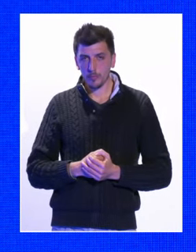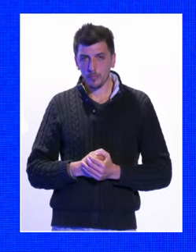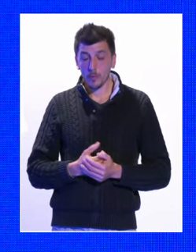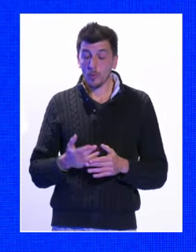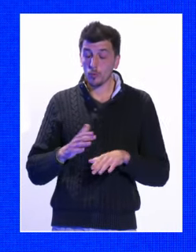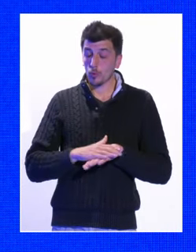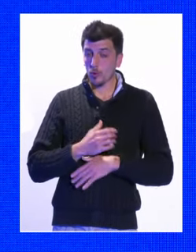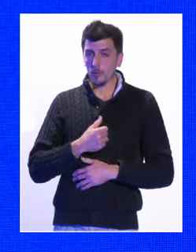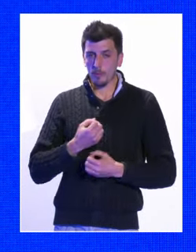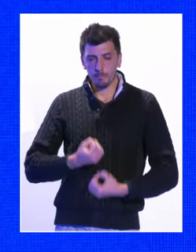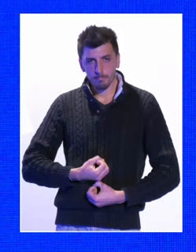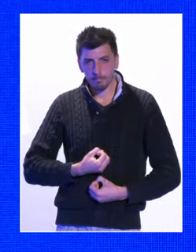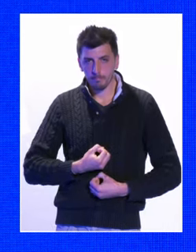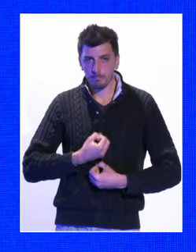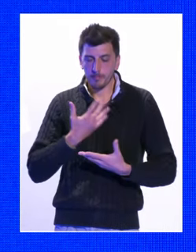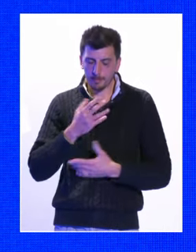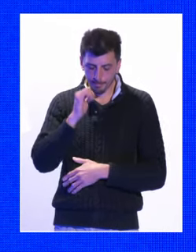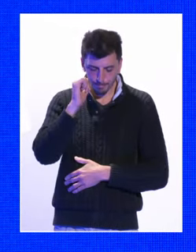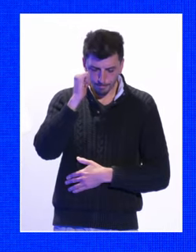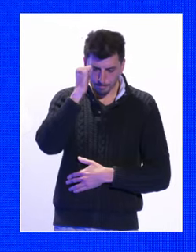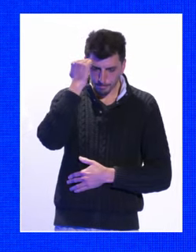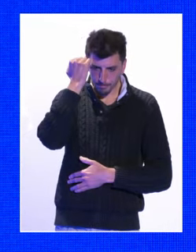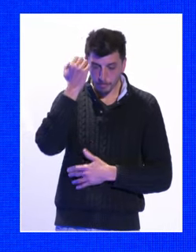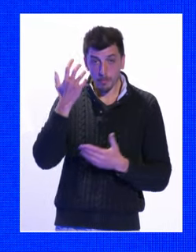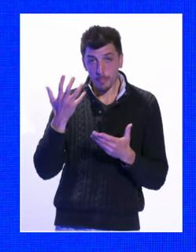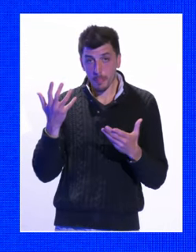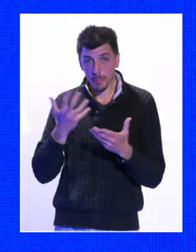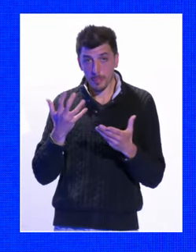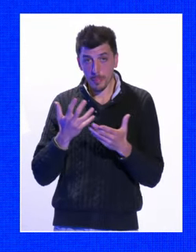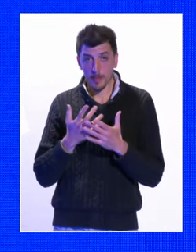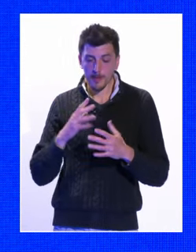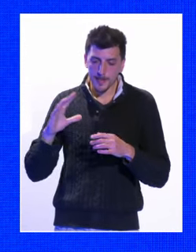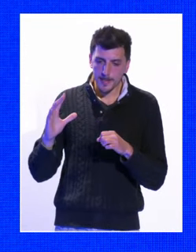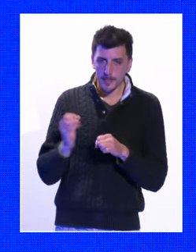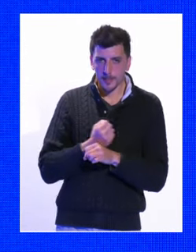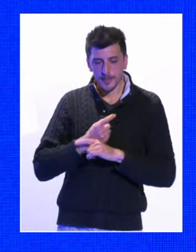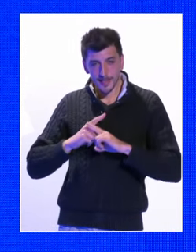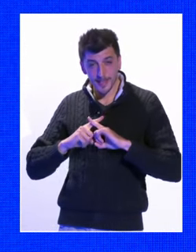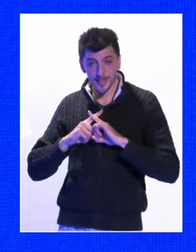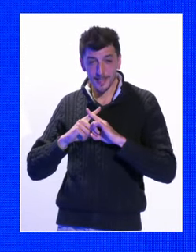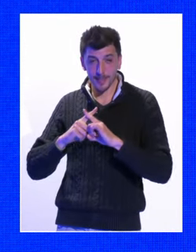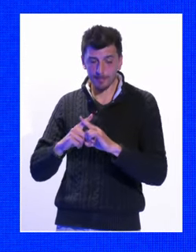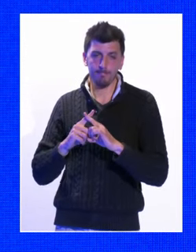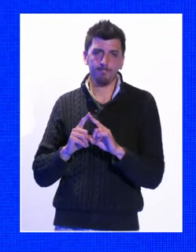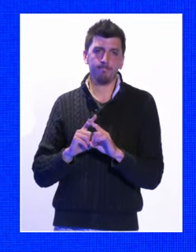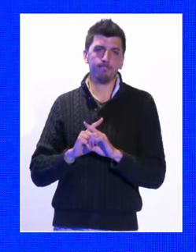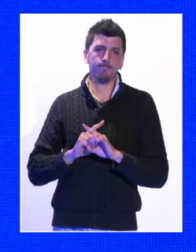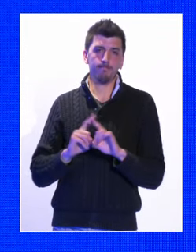j'exprime le regret que nous n'ayons pas réussi à convaincre autour de nous